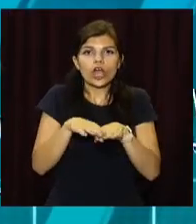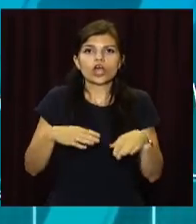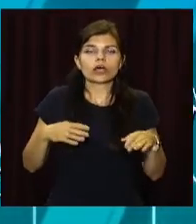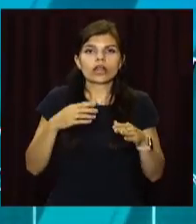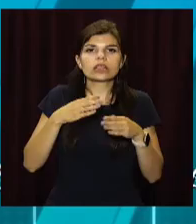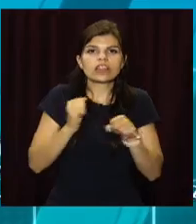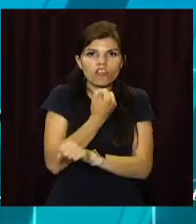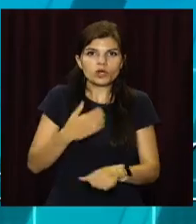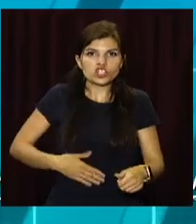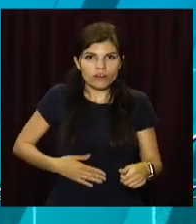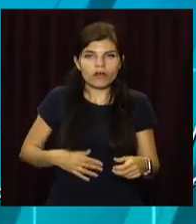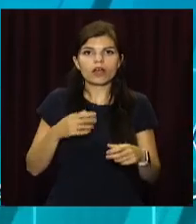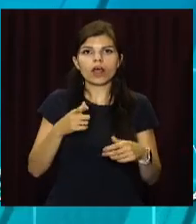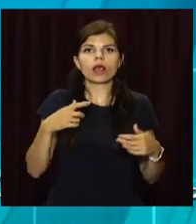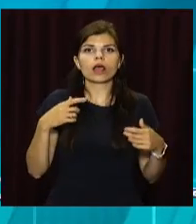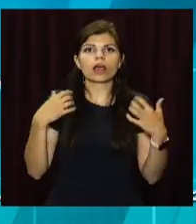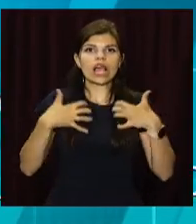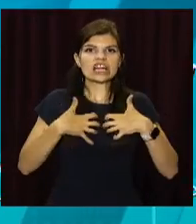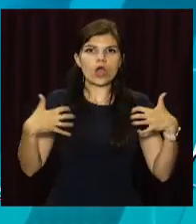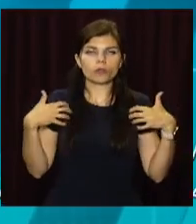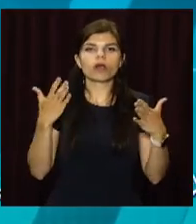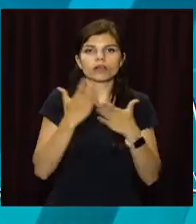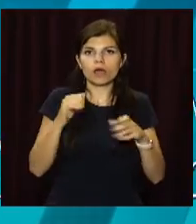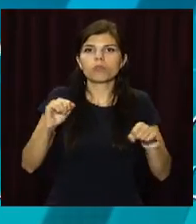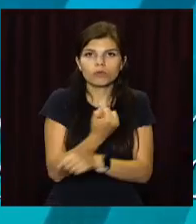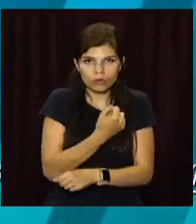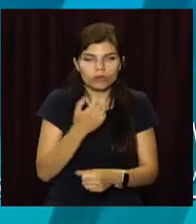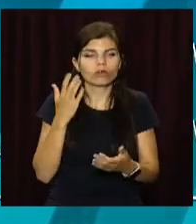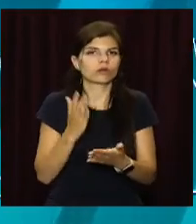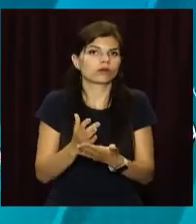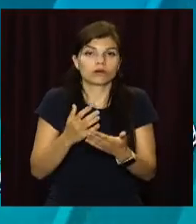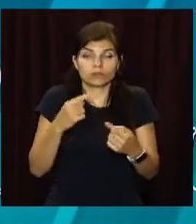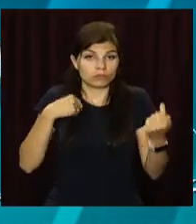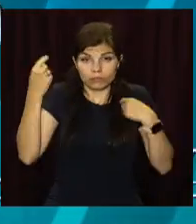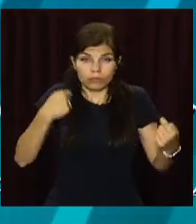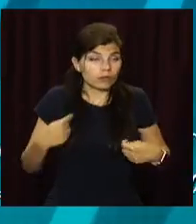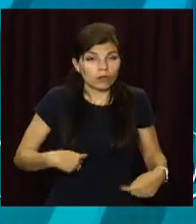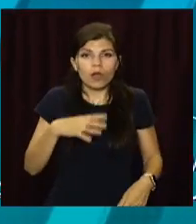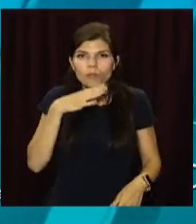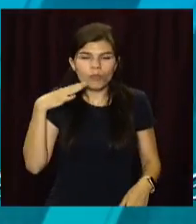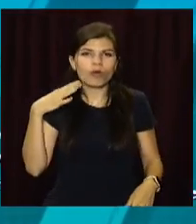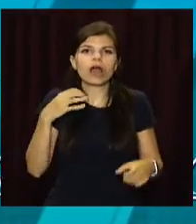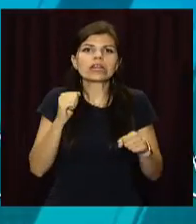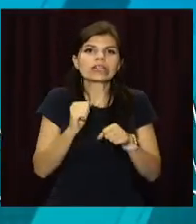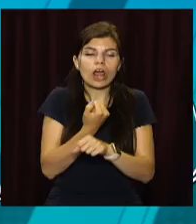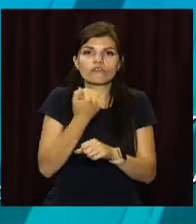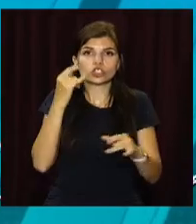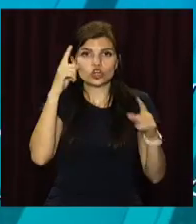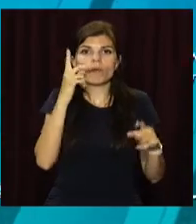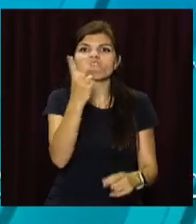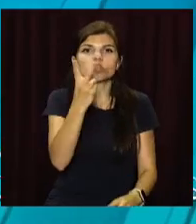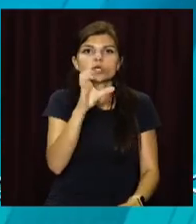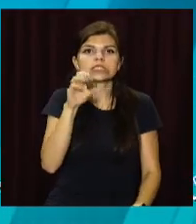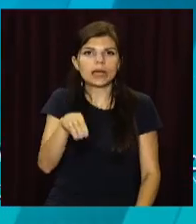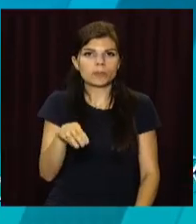живота, перелом обеих бедер, со смещением надлежитного вытяжения, множественные ссадины и травматический шок